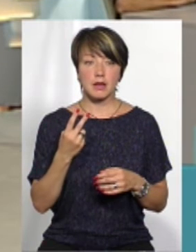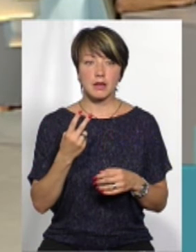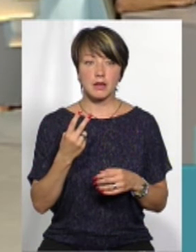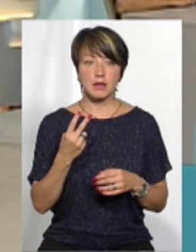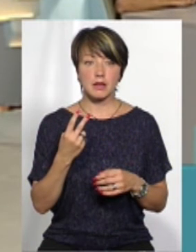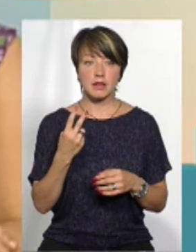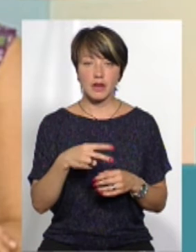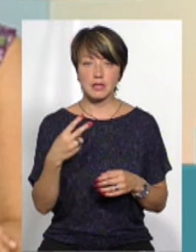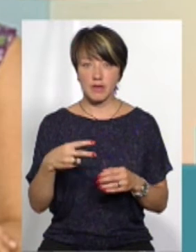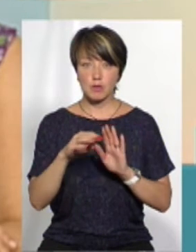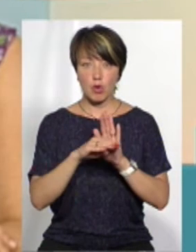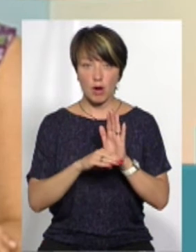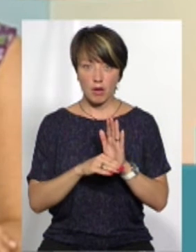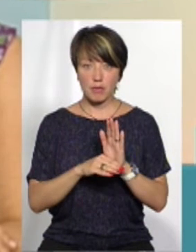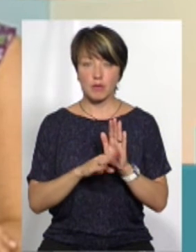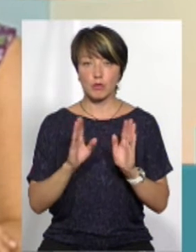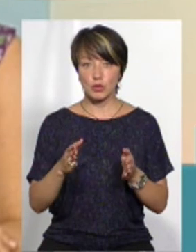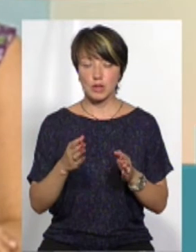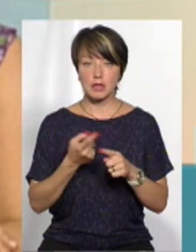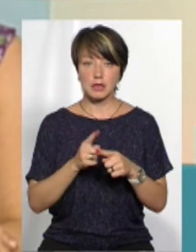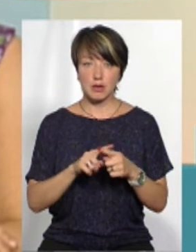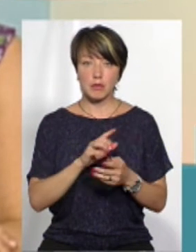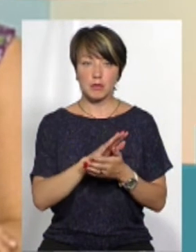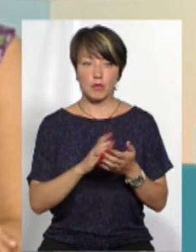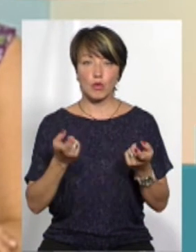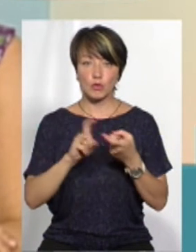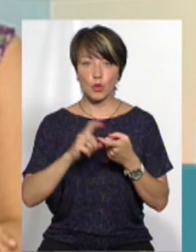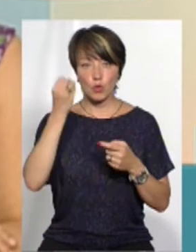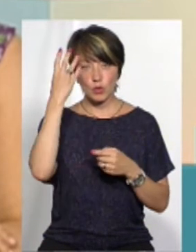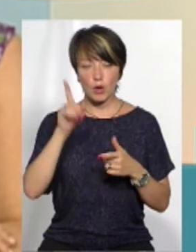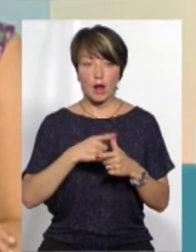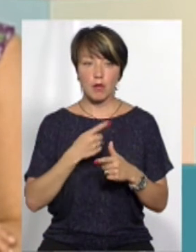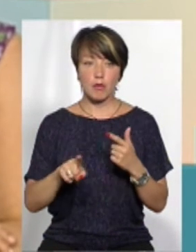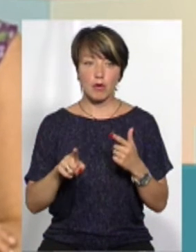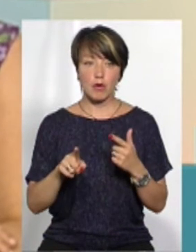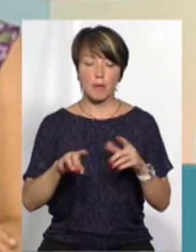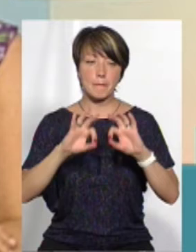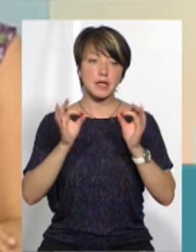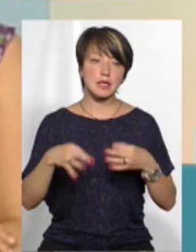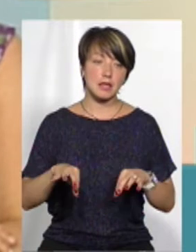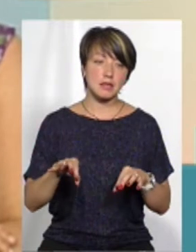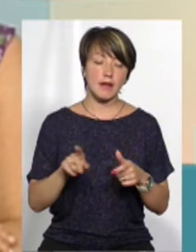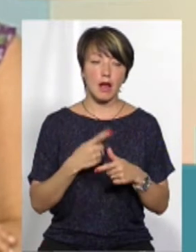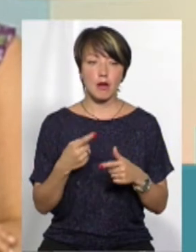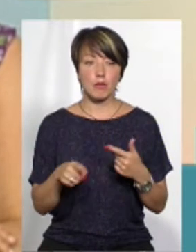2020 в Хмельницькому ця програма знову ж таки буде якимось чином торкатися культури або арта, або